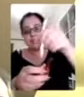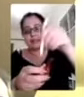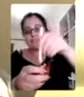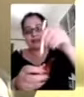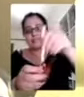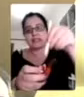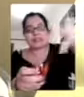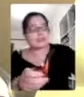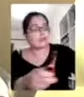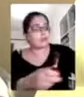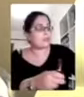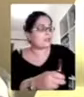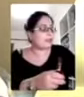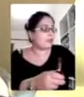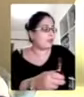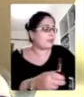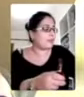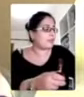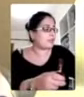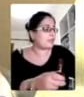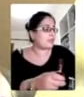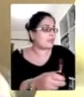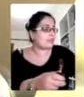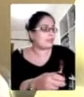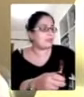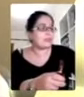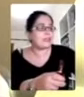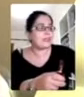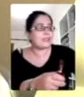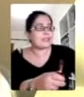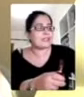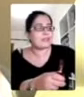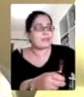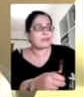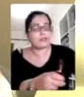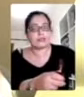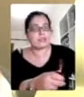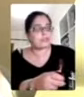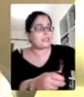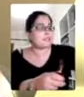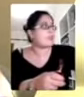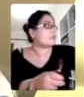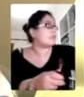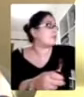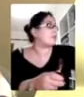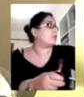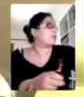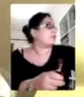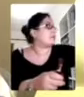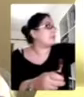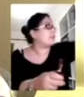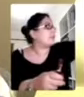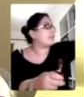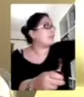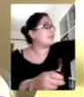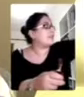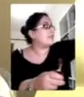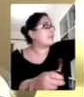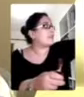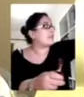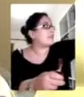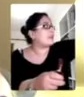Bunu kullandığın zaman kenarları otomatik olarak ortaya bastırıyor zaten. O kenarlardaki yanmamış tütünleri de içme şansın oluyor.